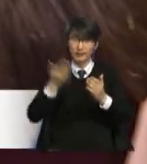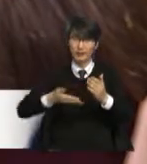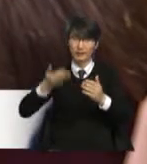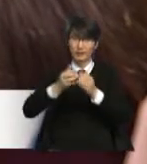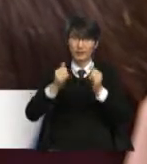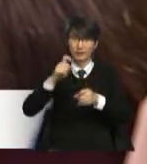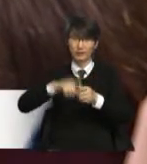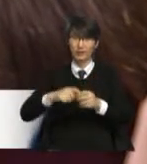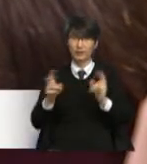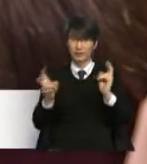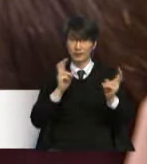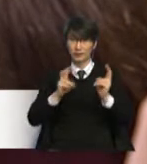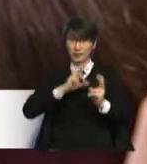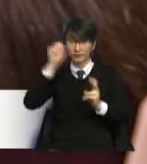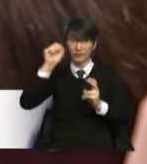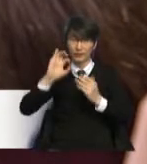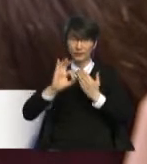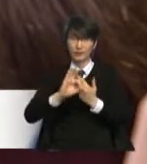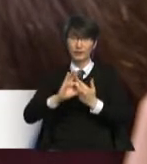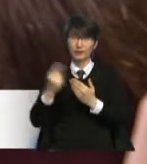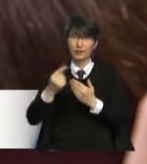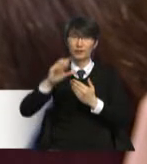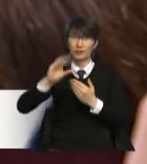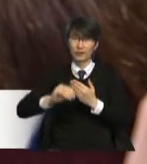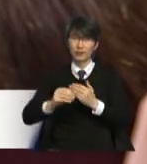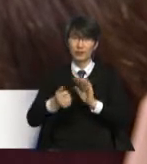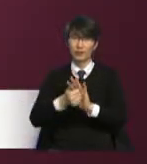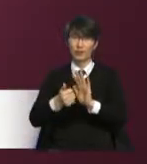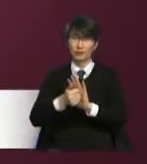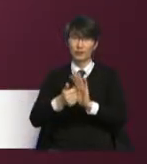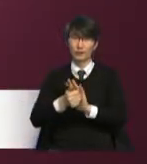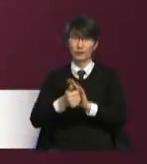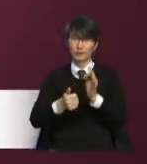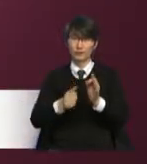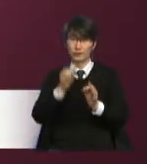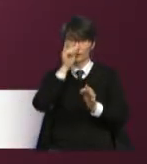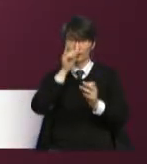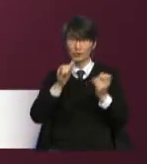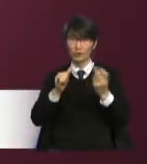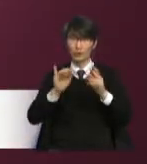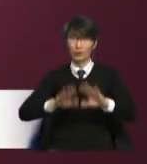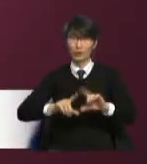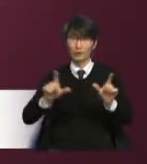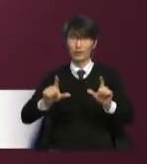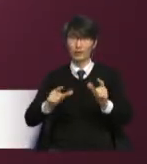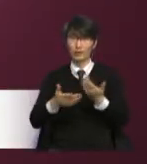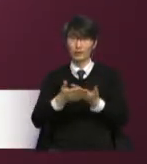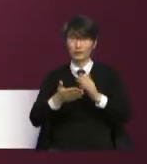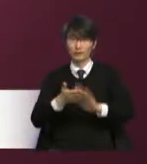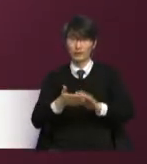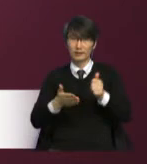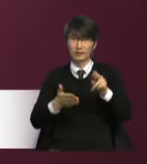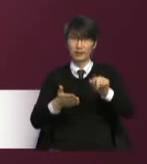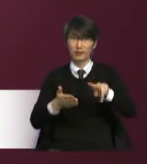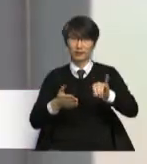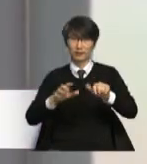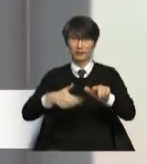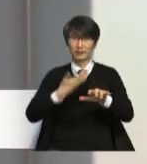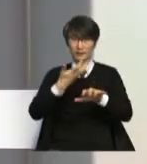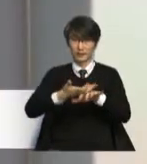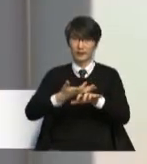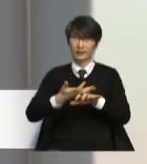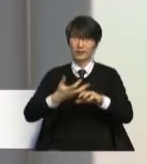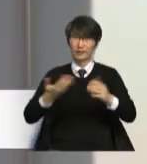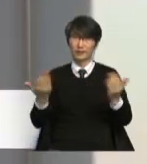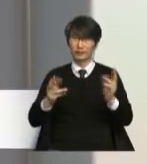대상으로 선정될 경우 최대 1000만원의 보조금이 지급되며 올해 혁신형 사업 선정 기업과 국시 b 사 업 개 발